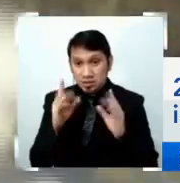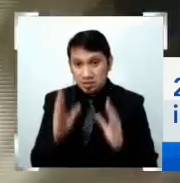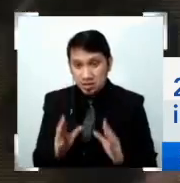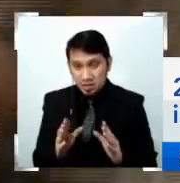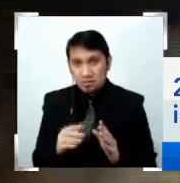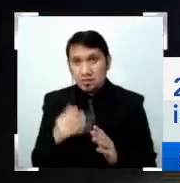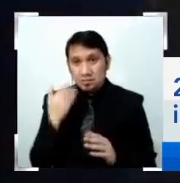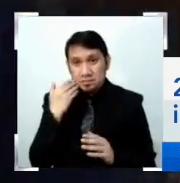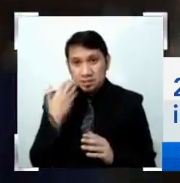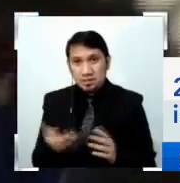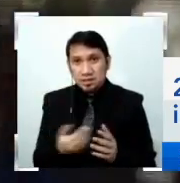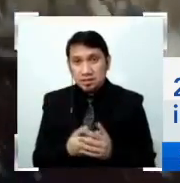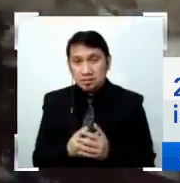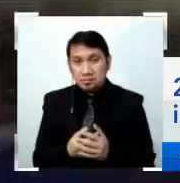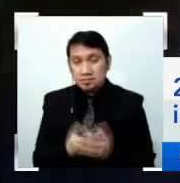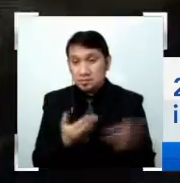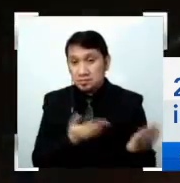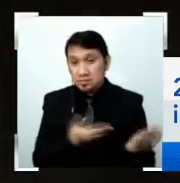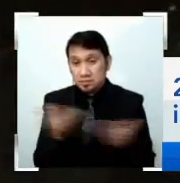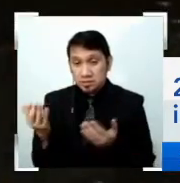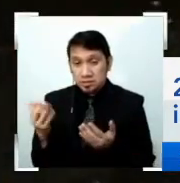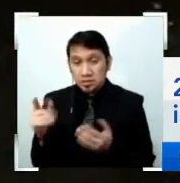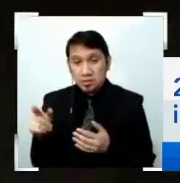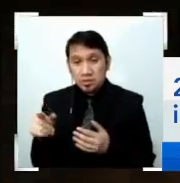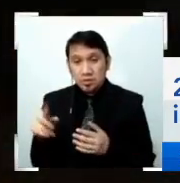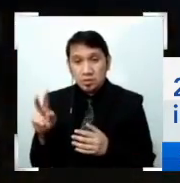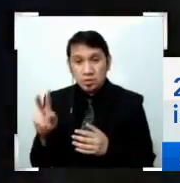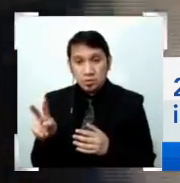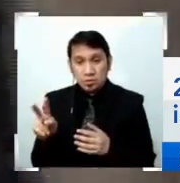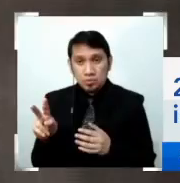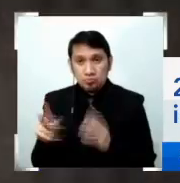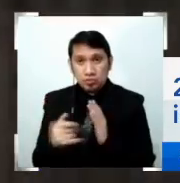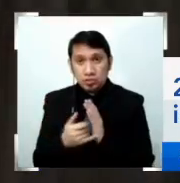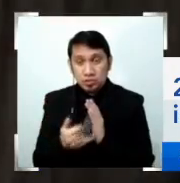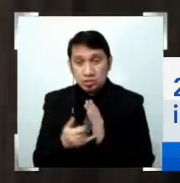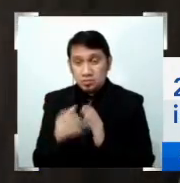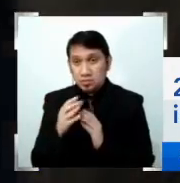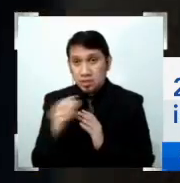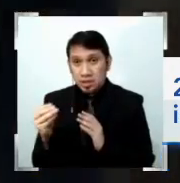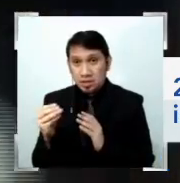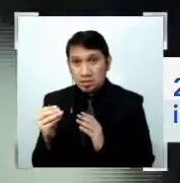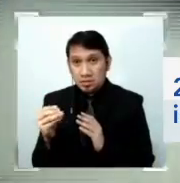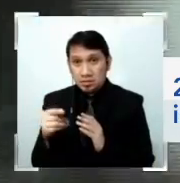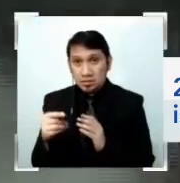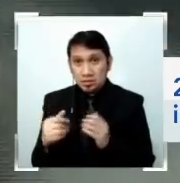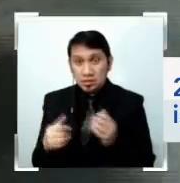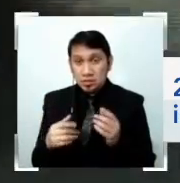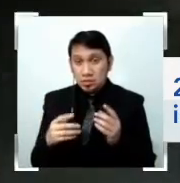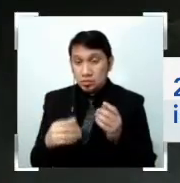jeepney. Dead on arrival naman sa ospital ang dalawang pahinante ng mga jeep habang ang umasisting jeepney driver